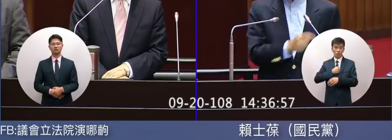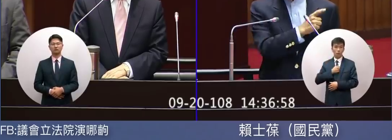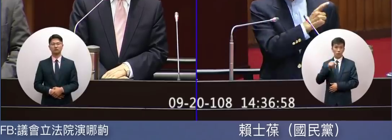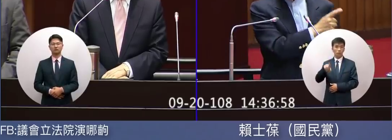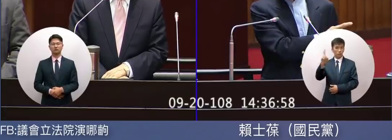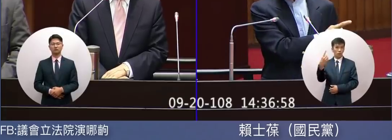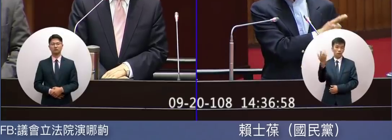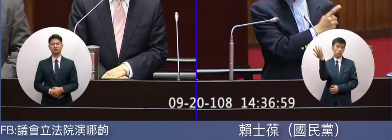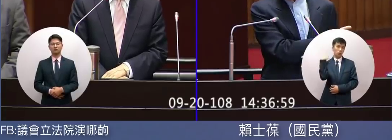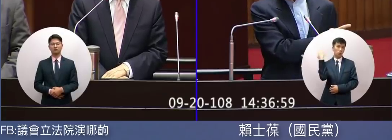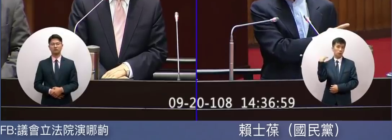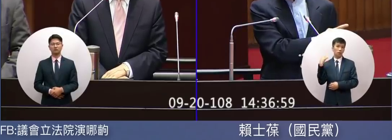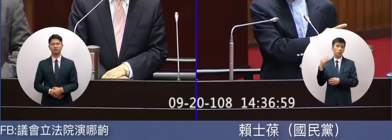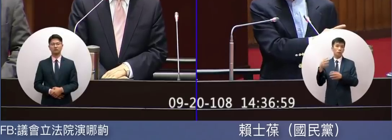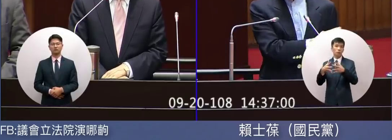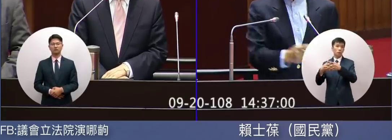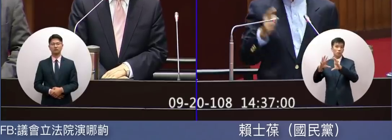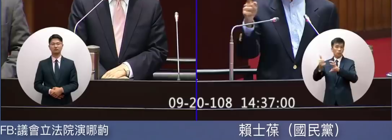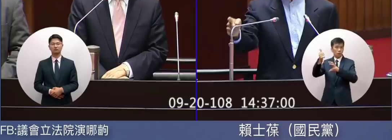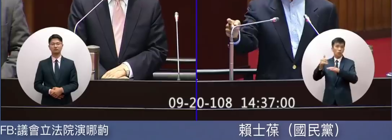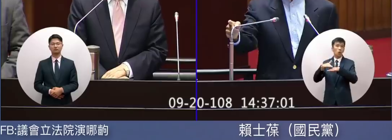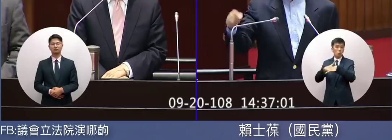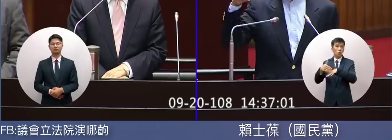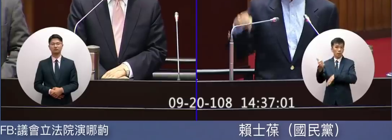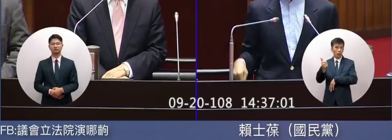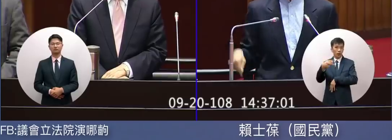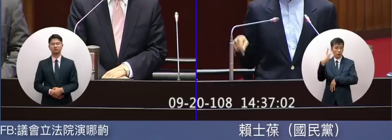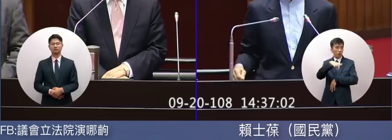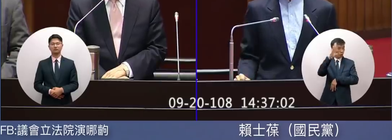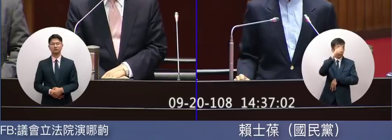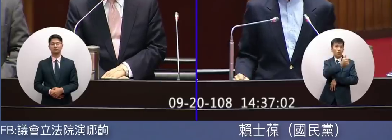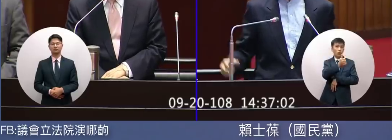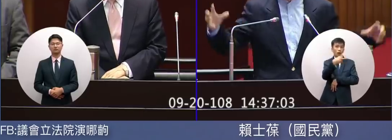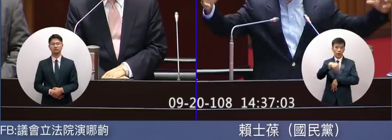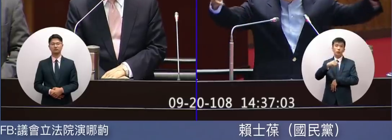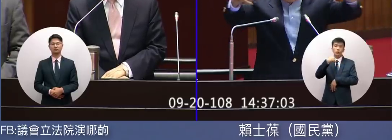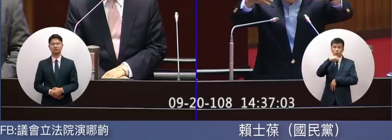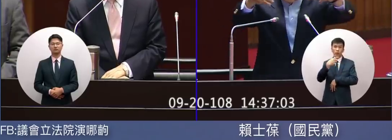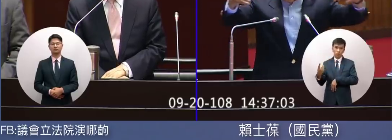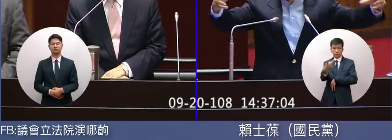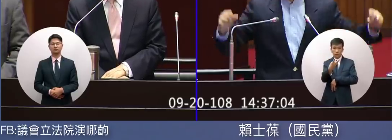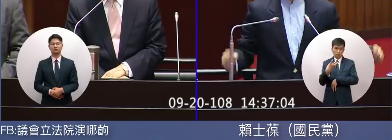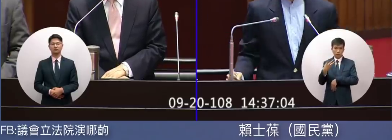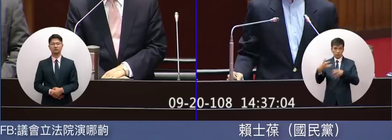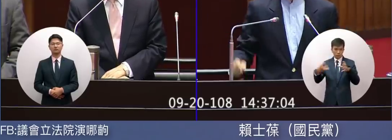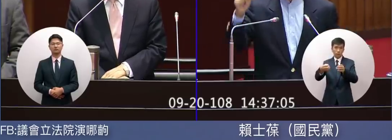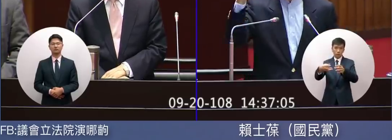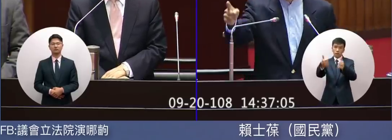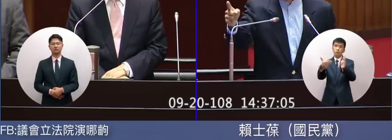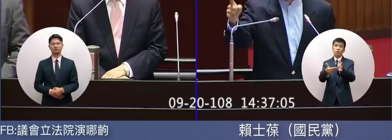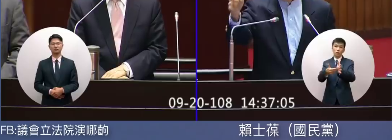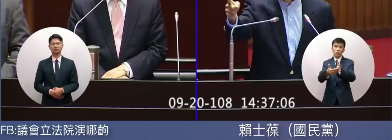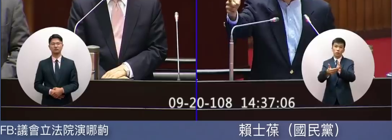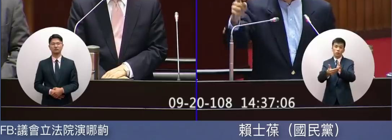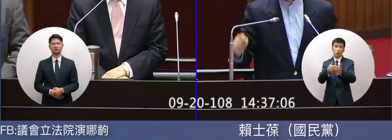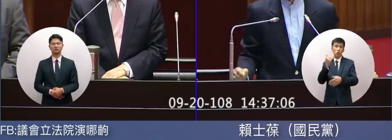是美国前总统布希跟胡锦涛跟台湾这里大家三方面的共识，你要